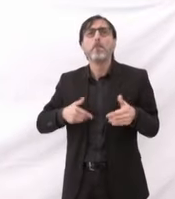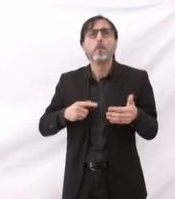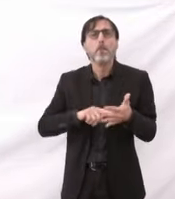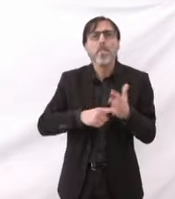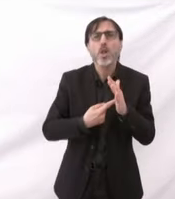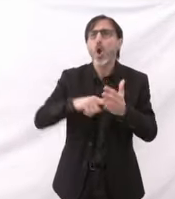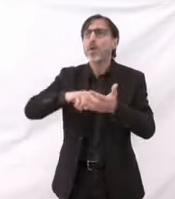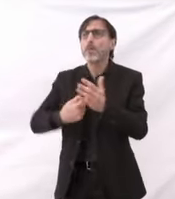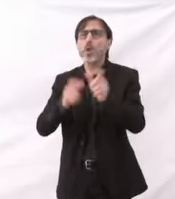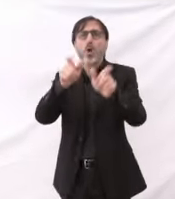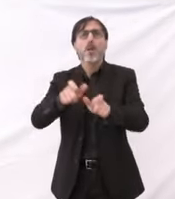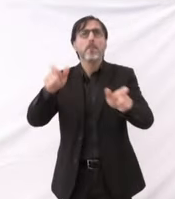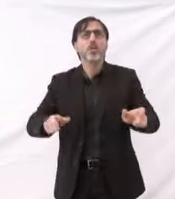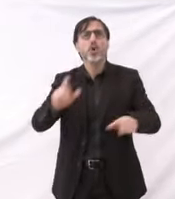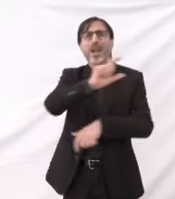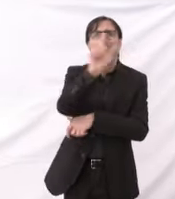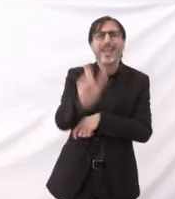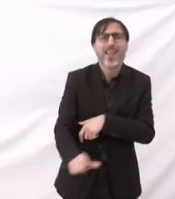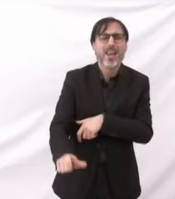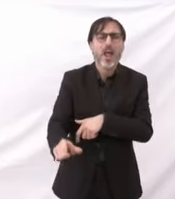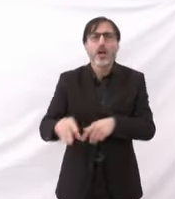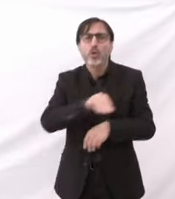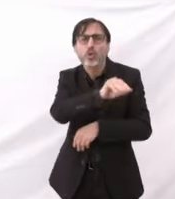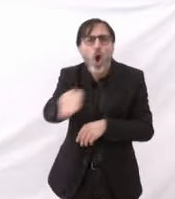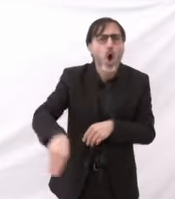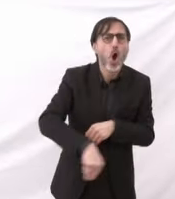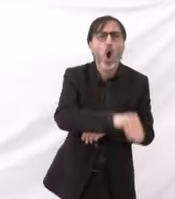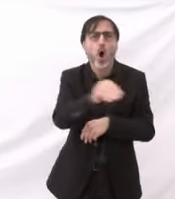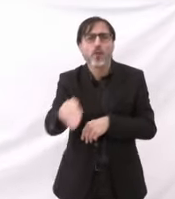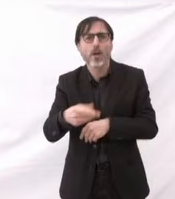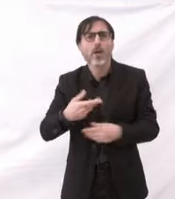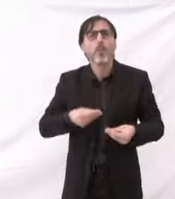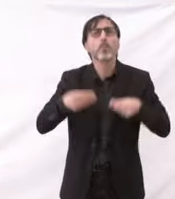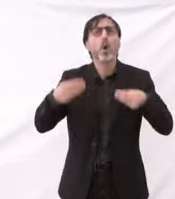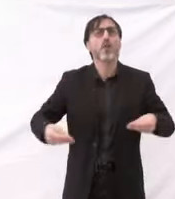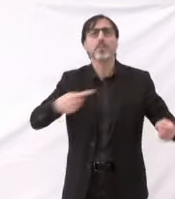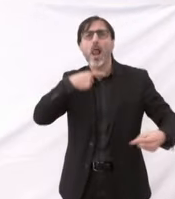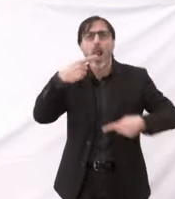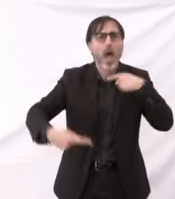italiani, professionisti moltissimi della lamentela?